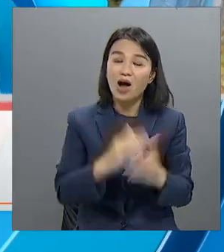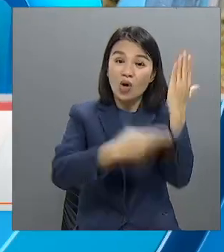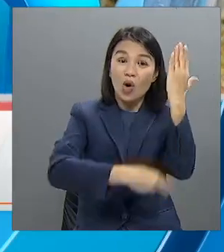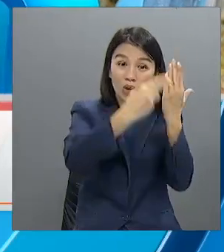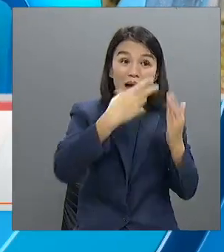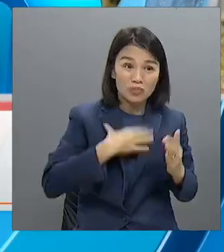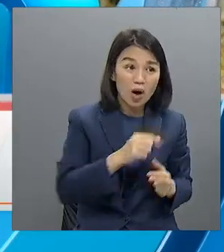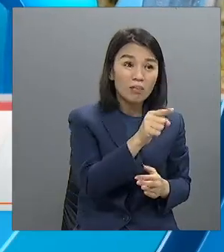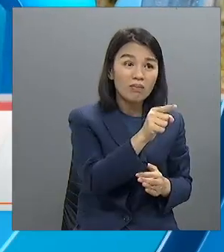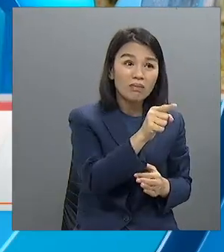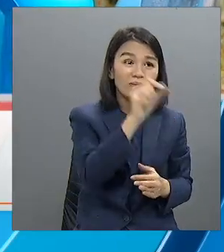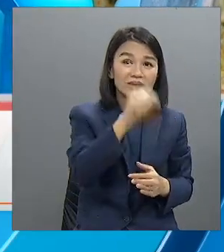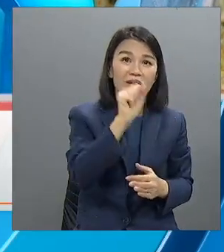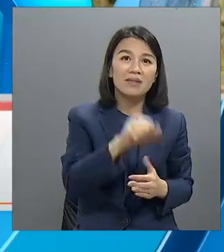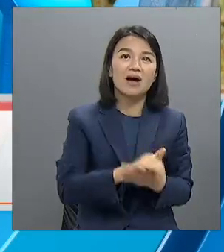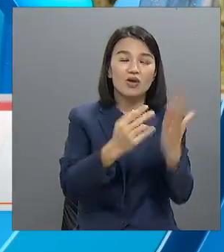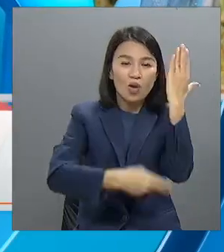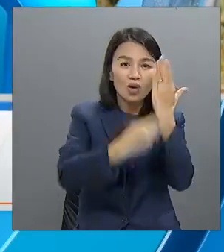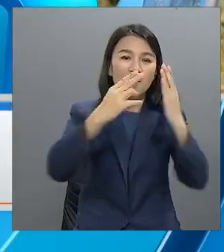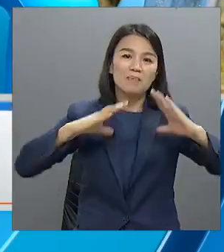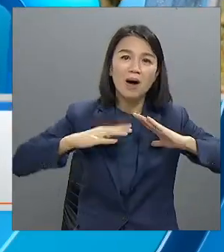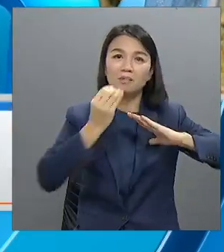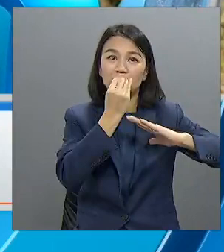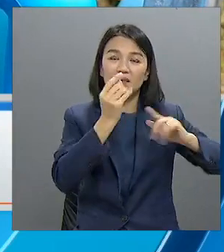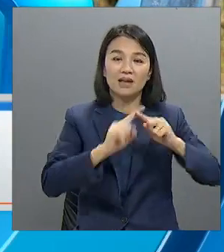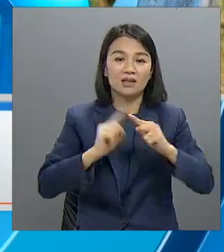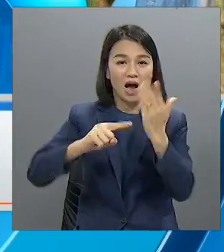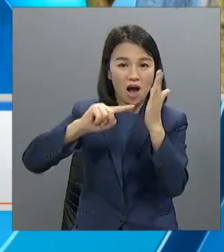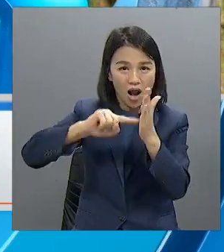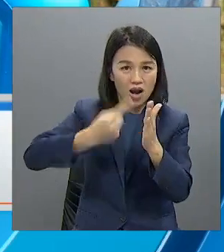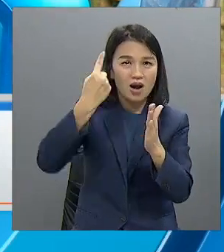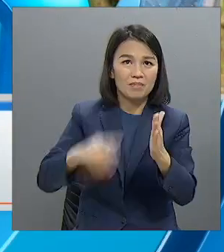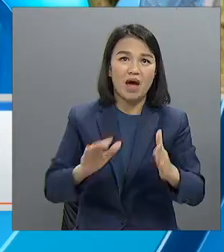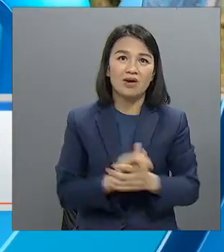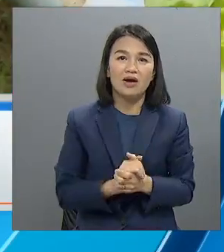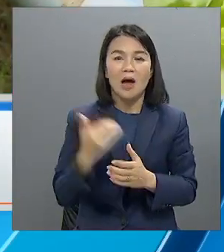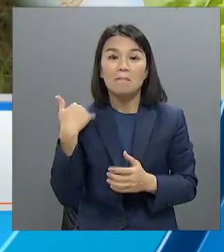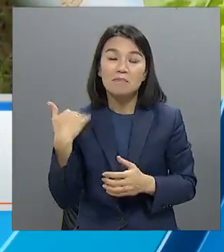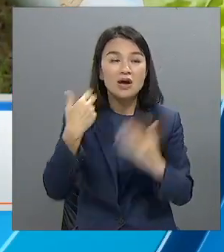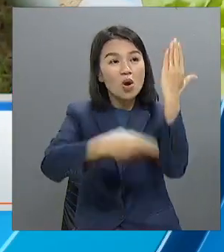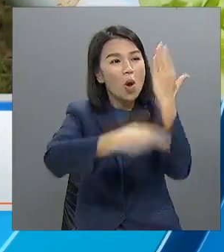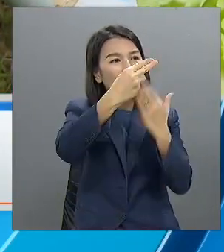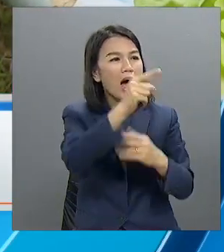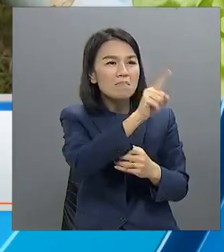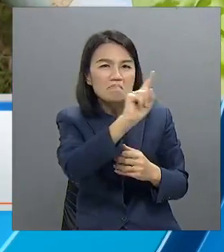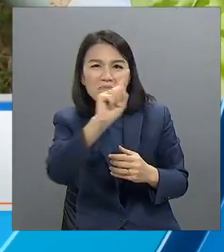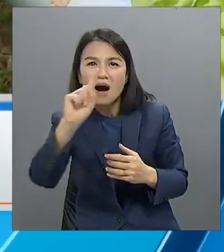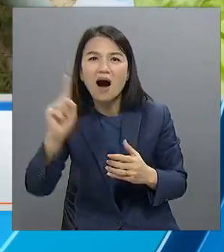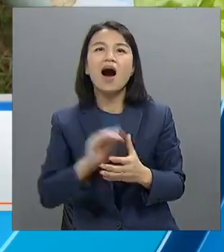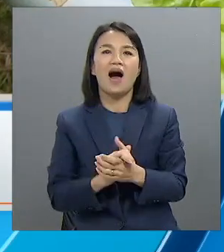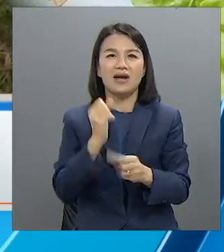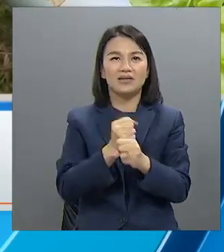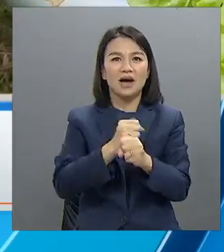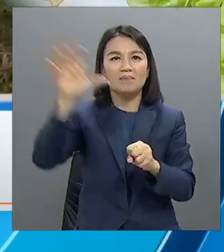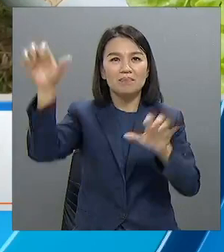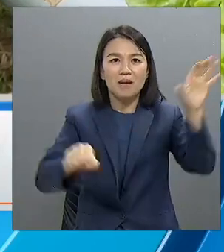ช่ไหม เดี๋ยวนี้น้องป้างเขาเริ่มแล้วนะพี่ปุ๊บเขาเริ่มมีการรีวิวโรงแรมเขาเป็นบล็อกเกอร์อยู่นะ แต่เดี๋ยวผ